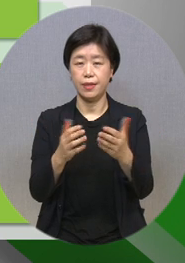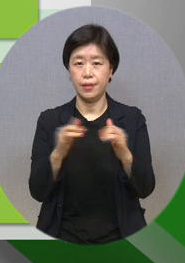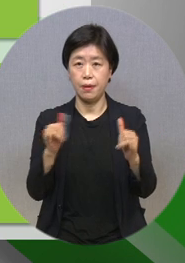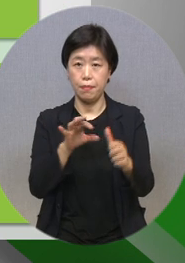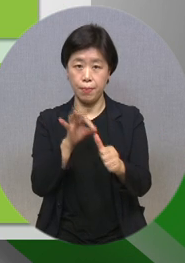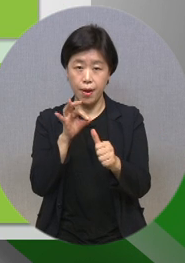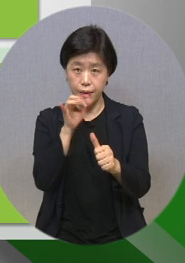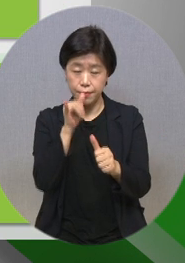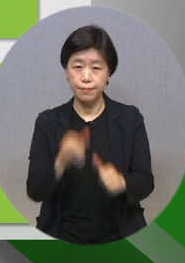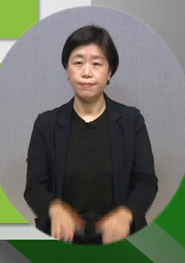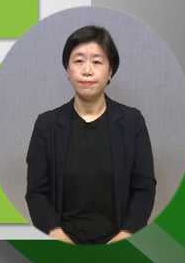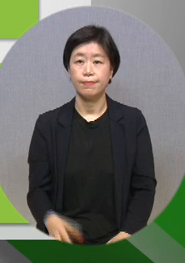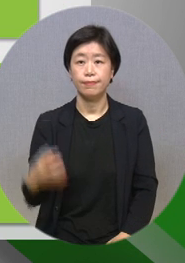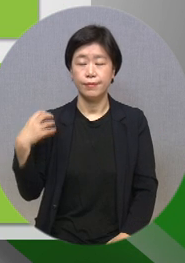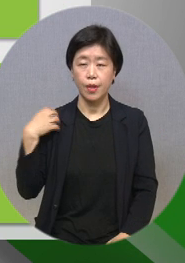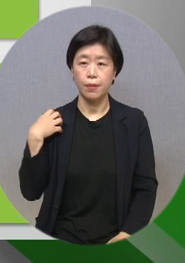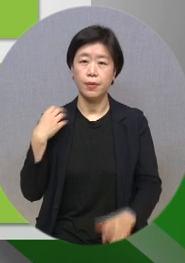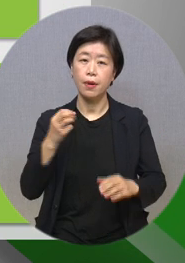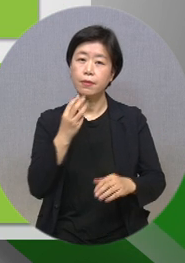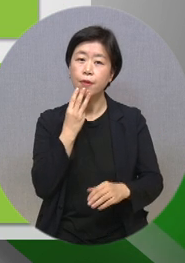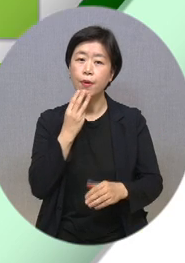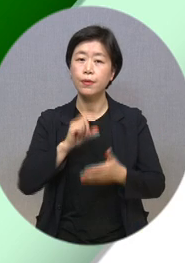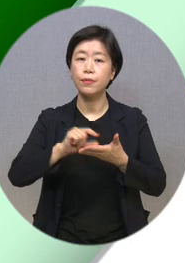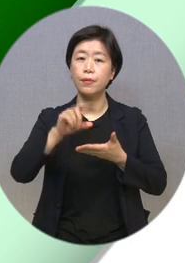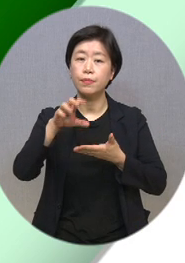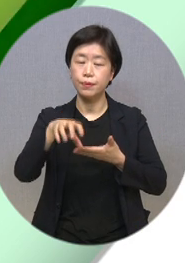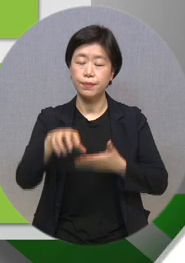서울 동부지사입니다.